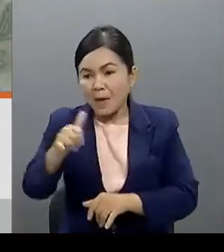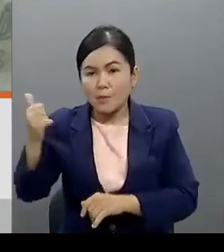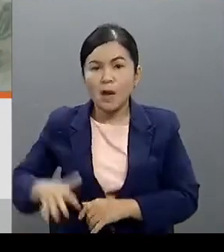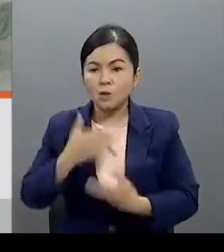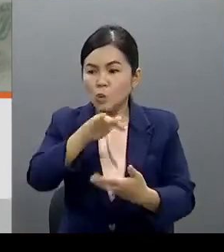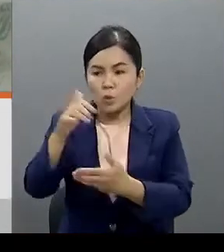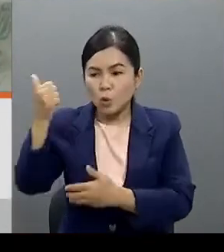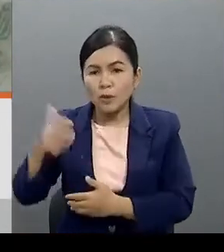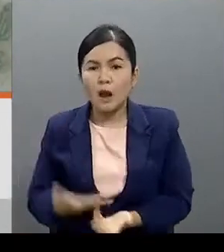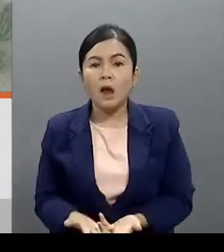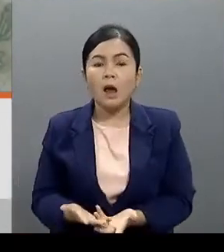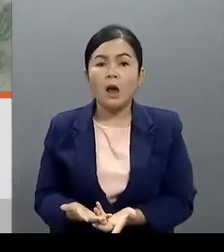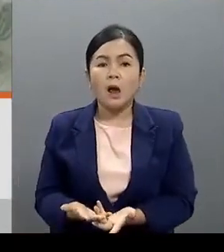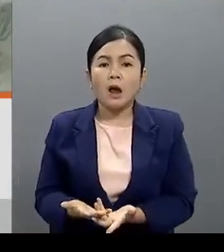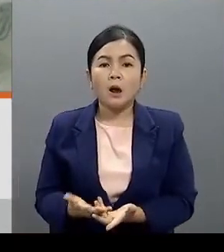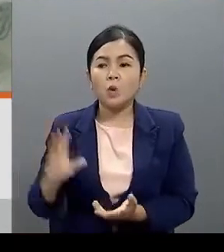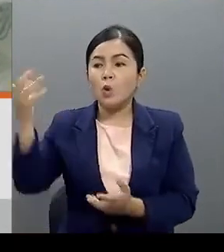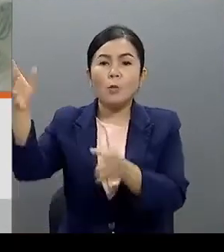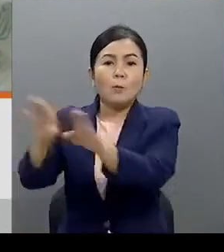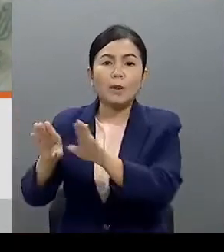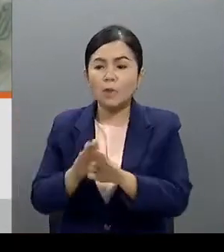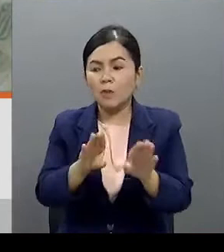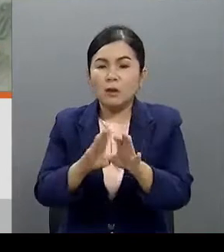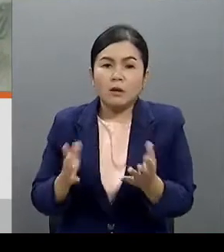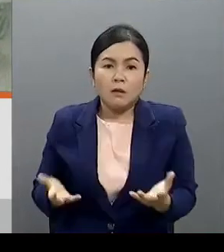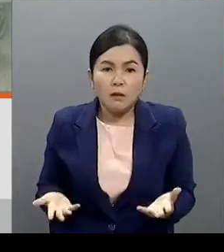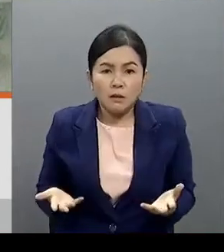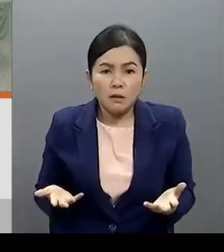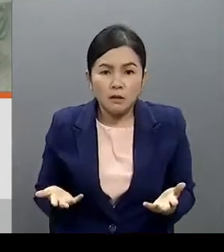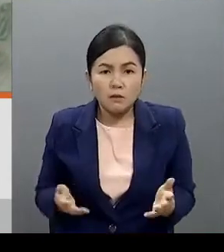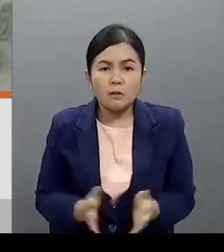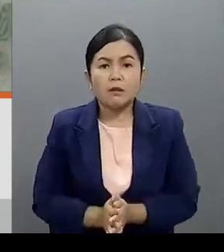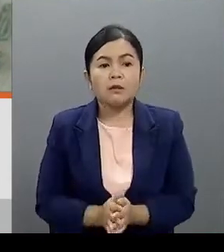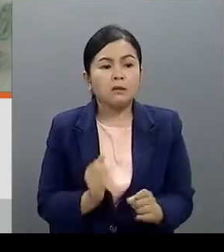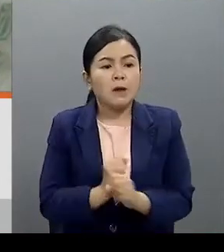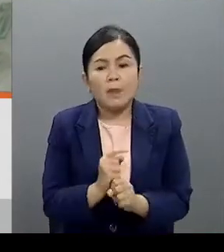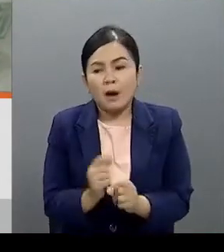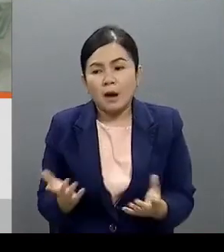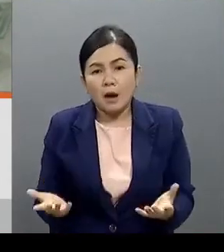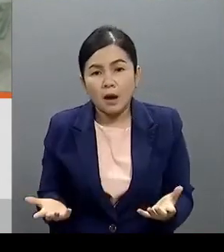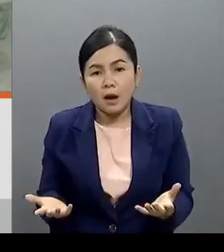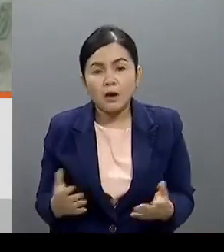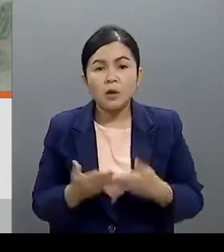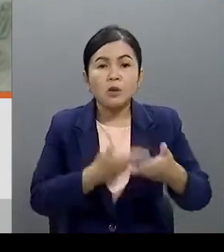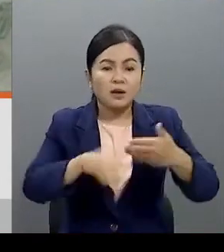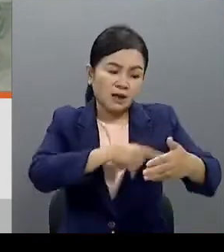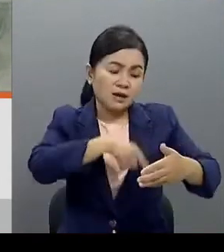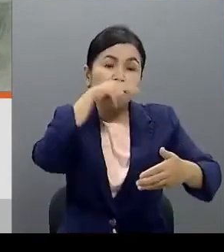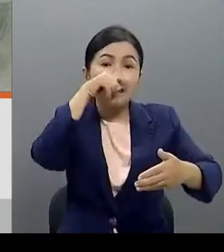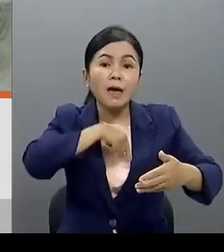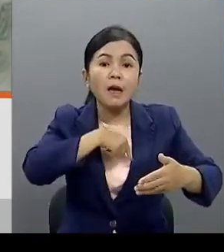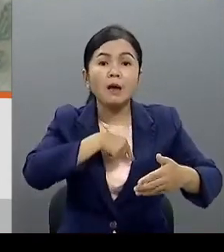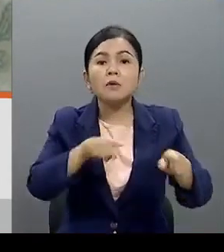ศเขาก็ปิดกันหมดนะมันจะไปทำยังไงก็เหลือแต่ขายกันในประเทศตอนนี้ก็เฟี้ยงหัวกันไปเ